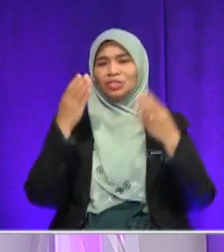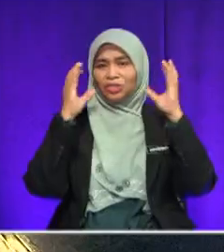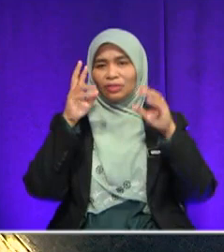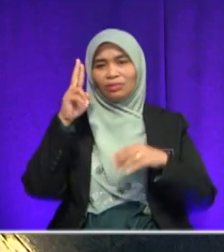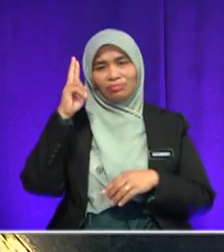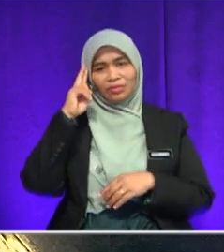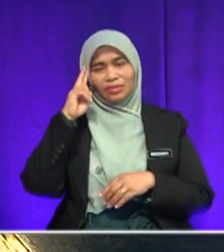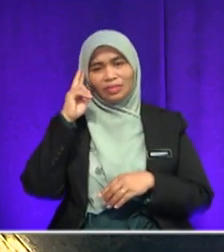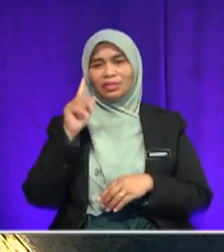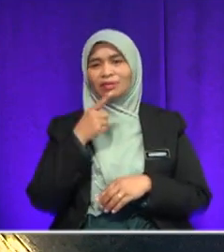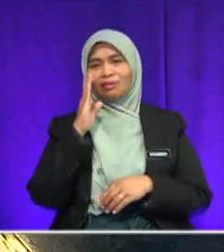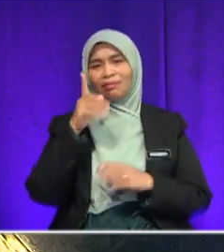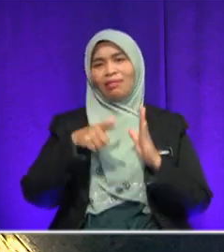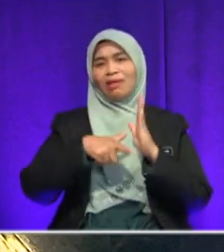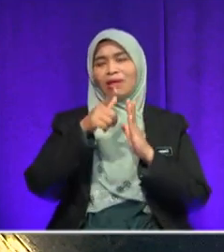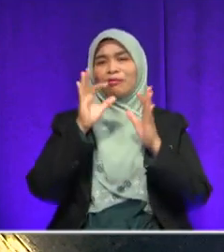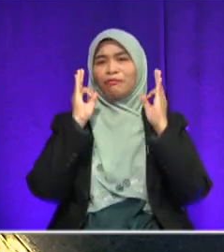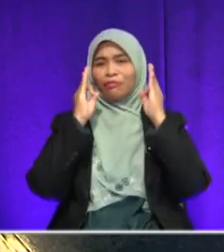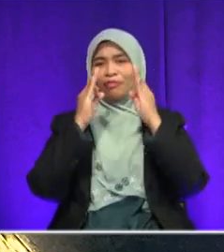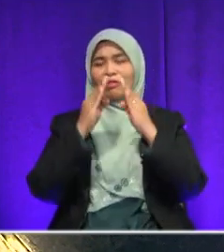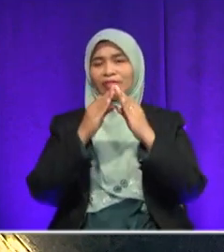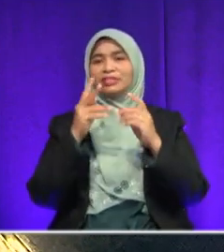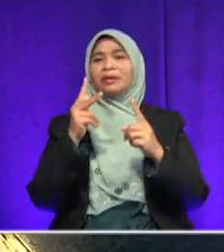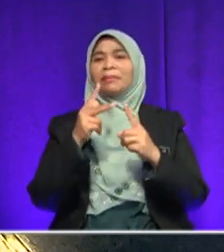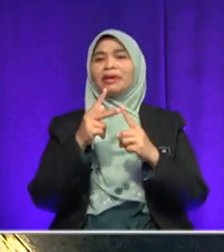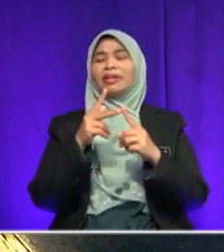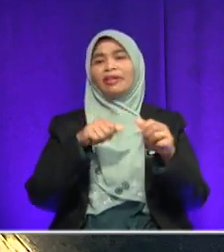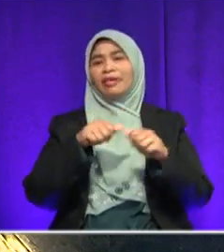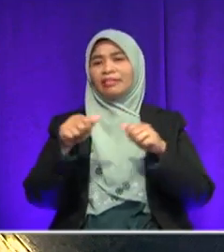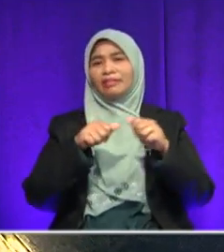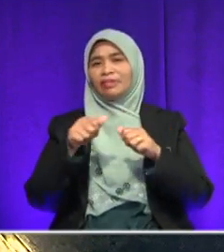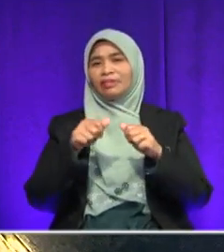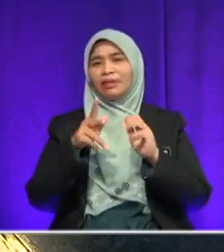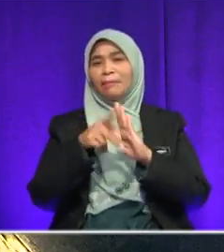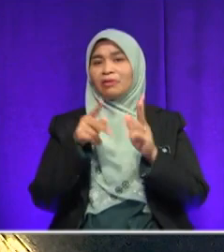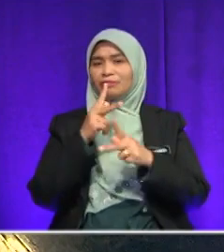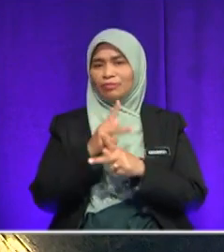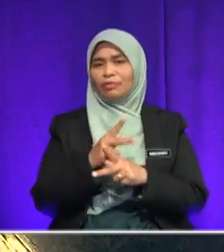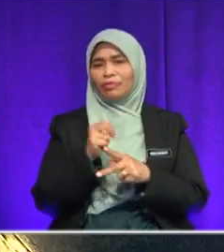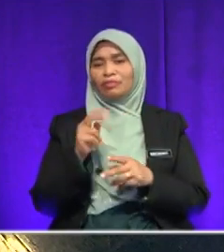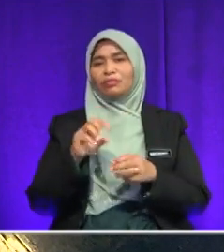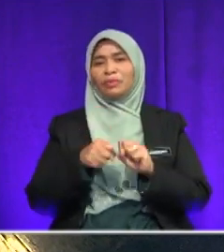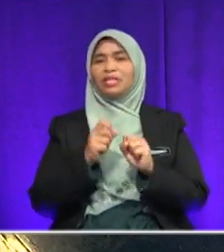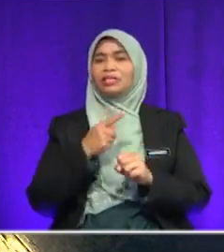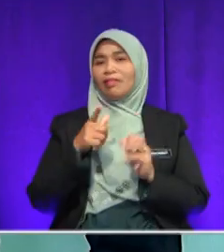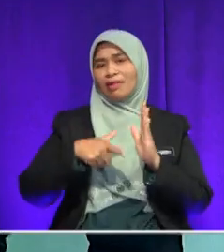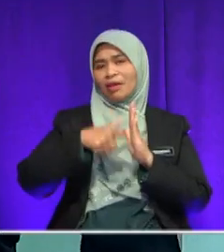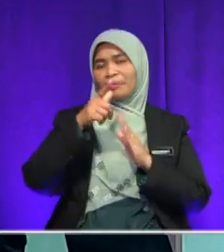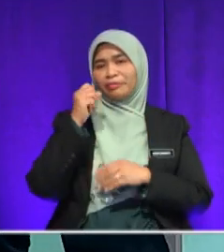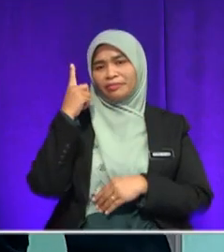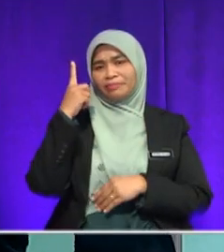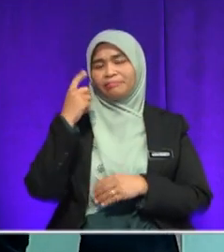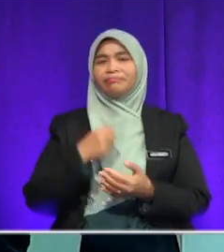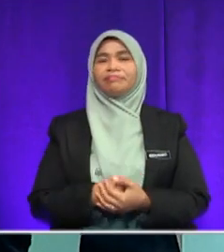akan memberikan lebih fokus ya kepada aktiviti pengukuhan supaya kita lebih faham mengenai topik ini ya. Okey, ya kita teruskan